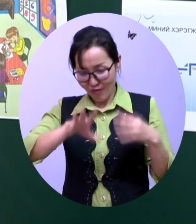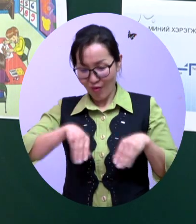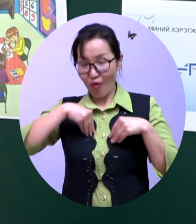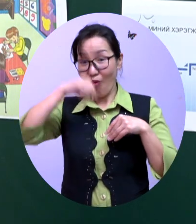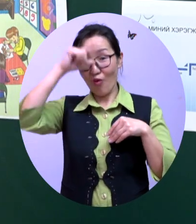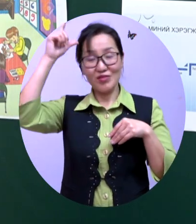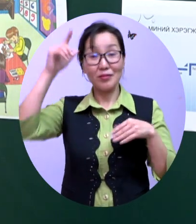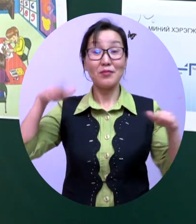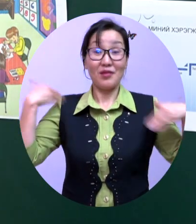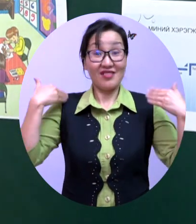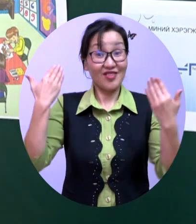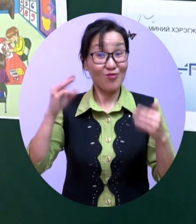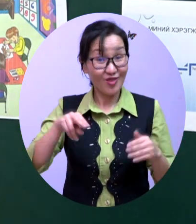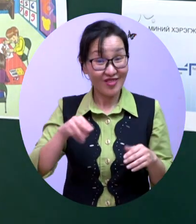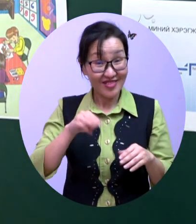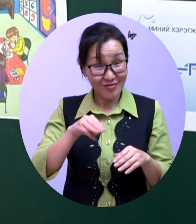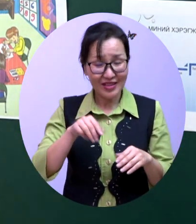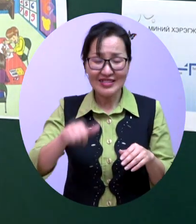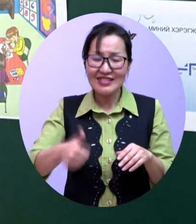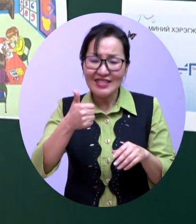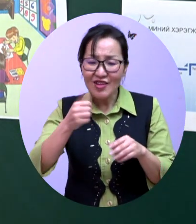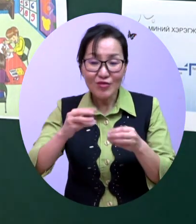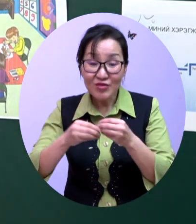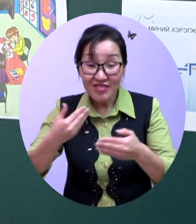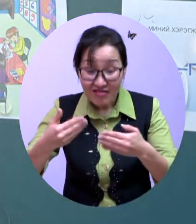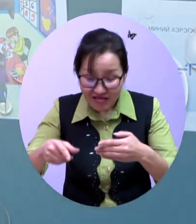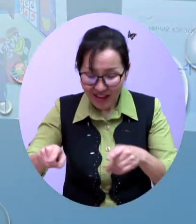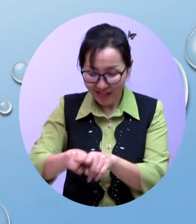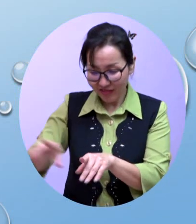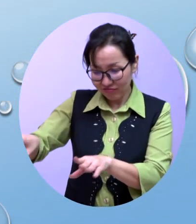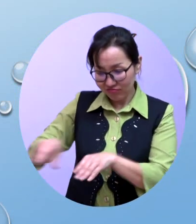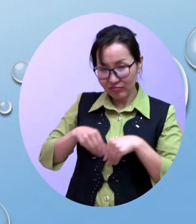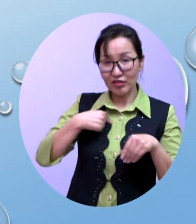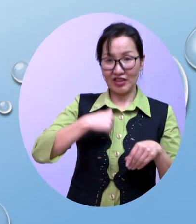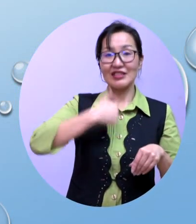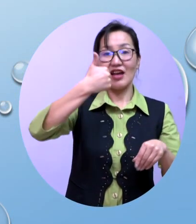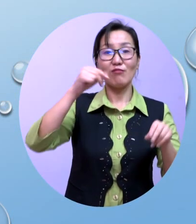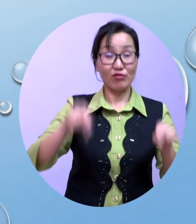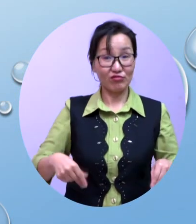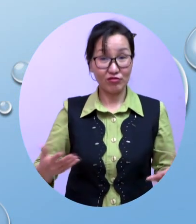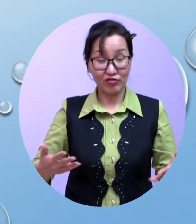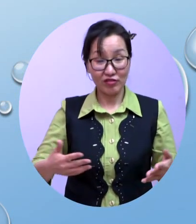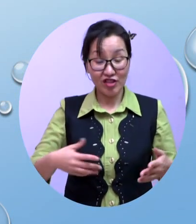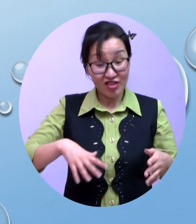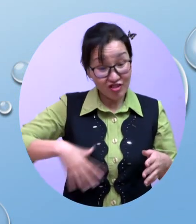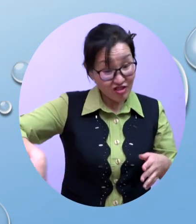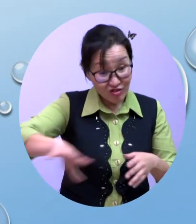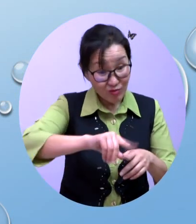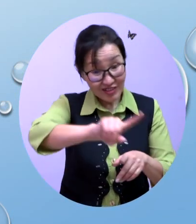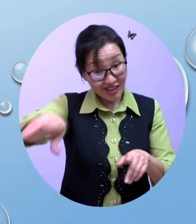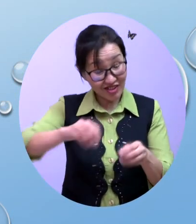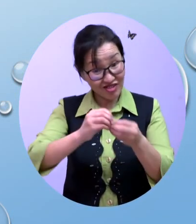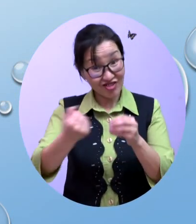болно. Инхээр сайн үйл бүхэн сайн үйлийг дагуулдаг байх нэ. За, эдгээр үйлийг та нар ч бас хийж чаддаг